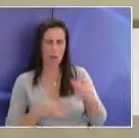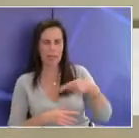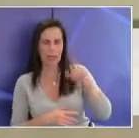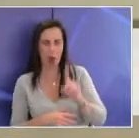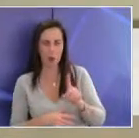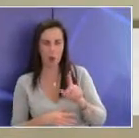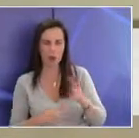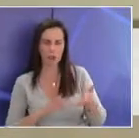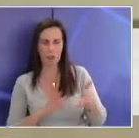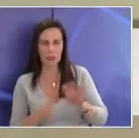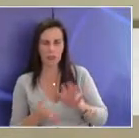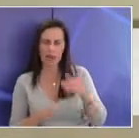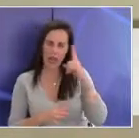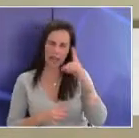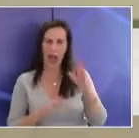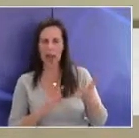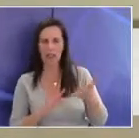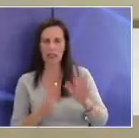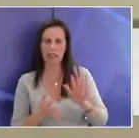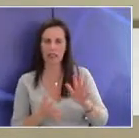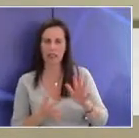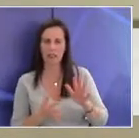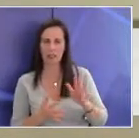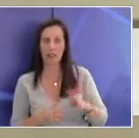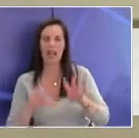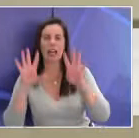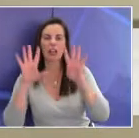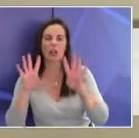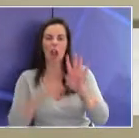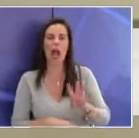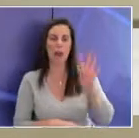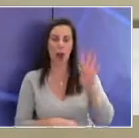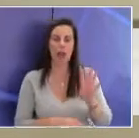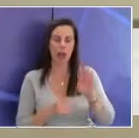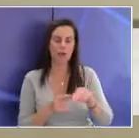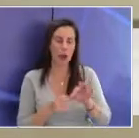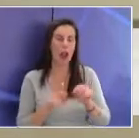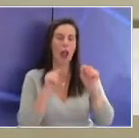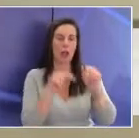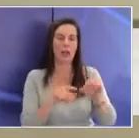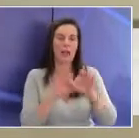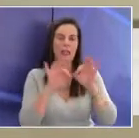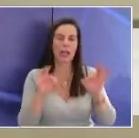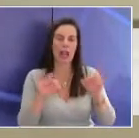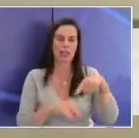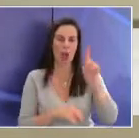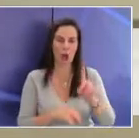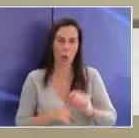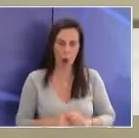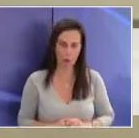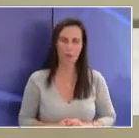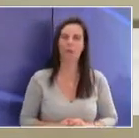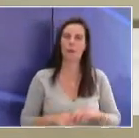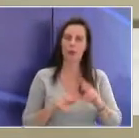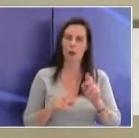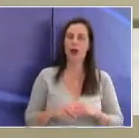מינואר, 90 יום. דעתי, התשעה באפריל, זה התאריך. אפשר למשוך, אפשר למשוך עד תחילת ינואר, אין שום בעיה. עד תחילת ינואר